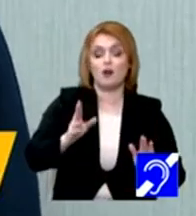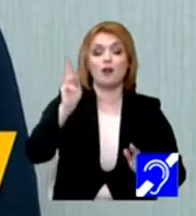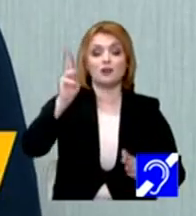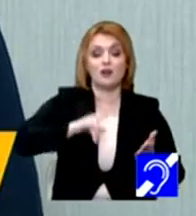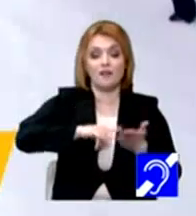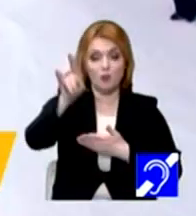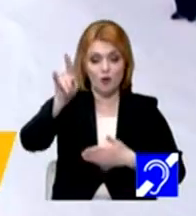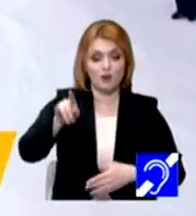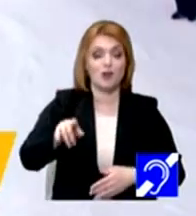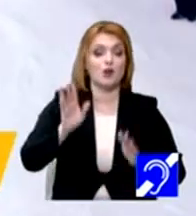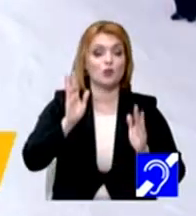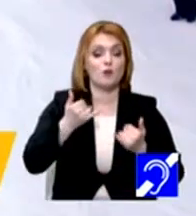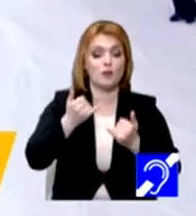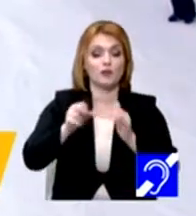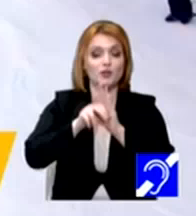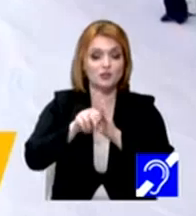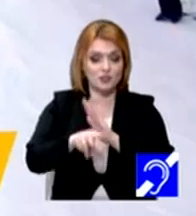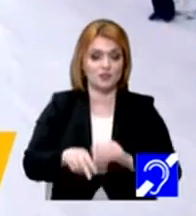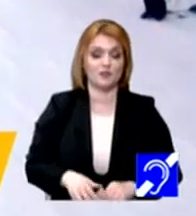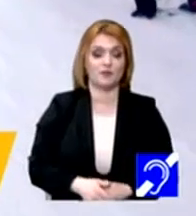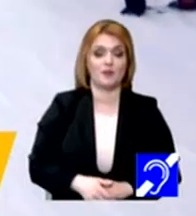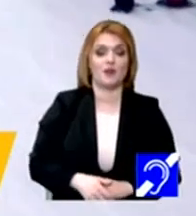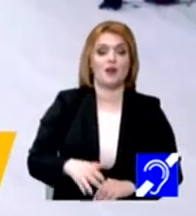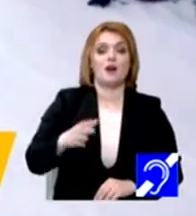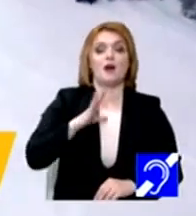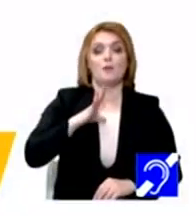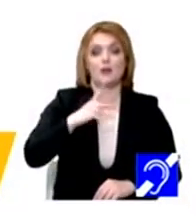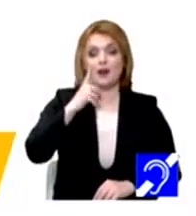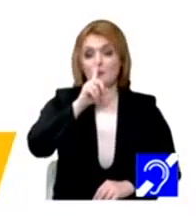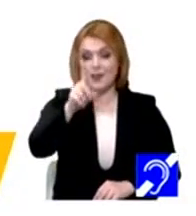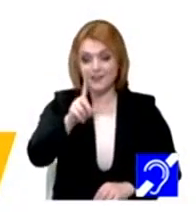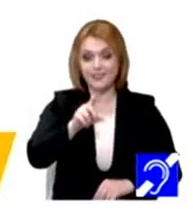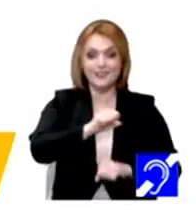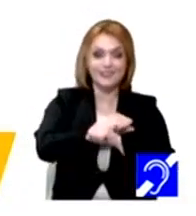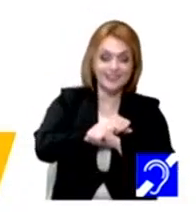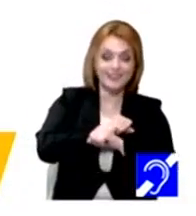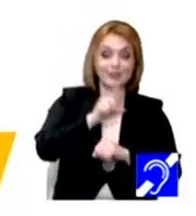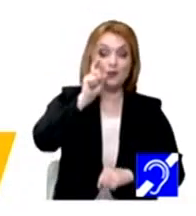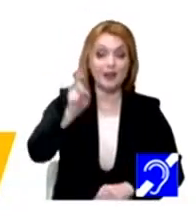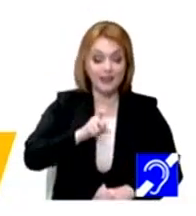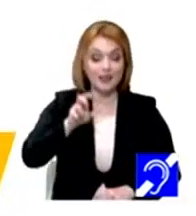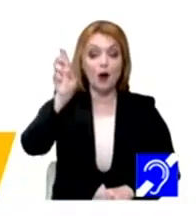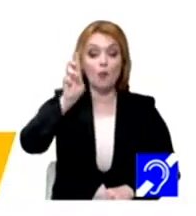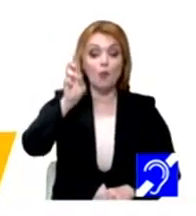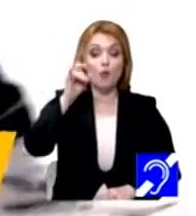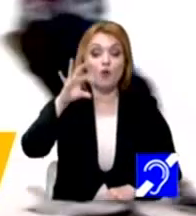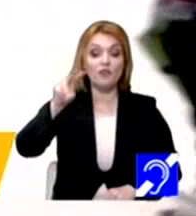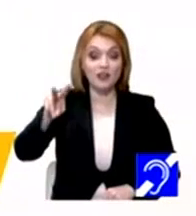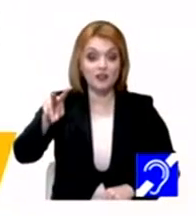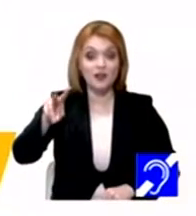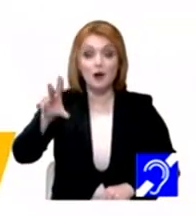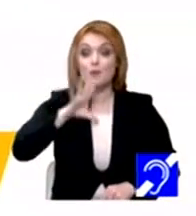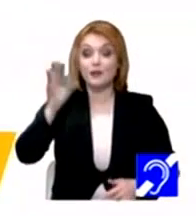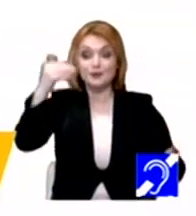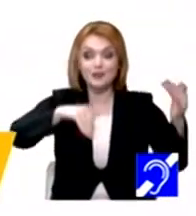pentru refugiați. Mai era încă o lună odihnă în Ucraina, în Bucovel, s-a stopat tot. În ultimele două săptămâni de când a